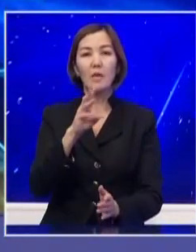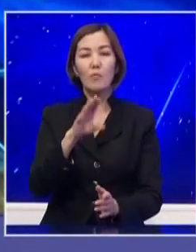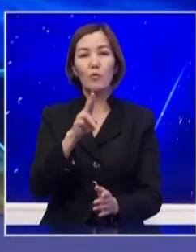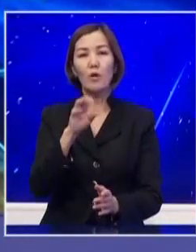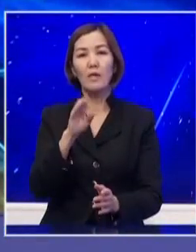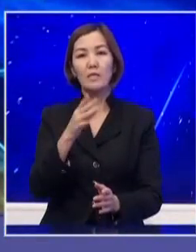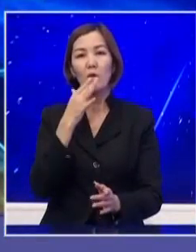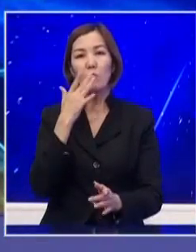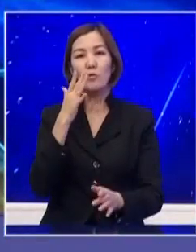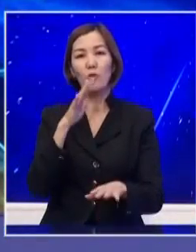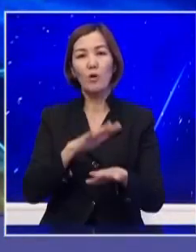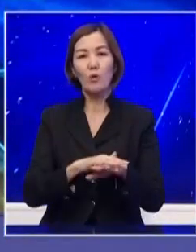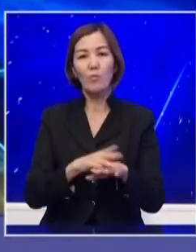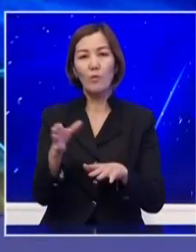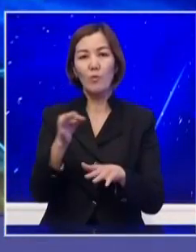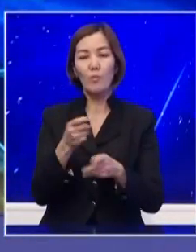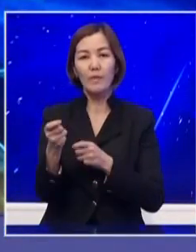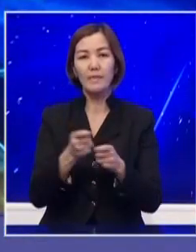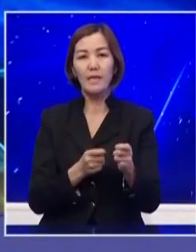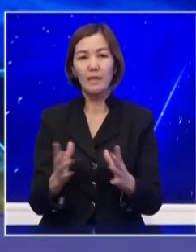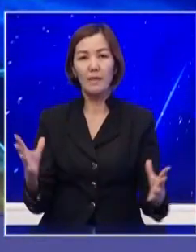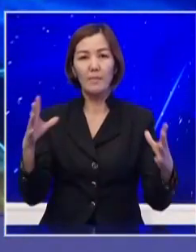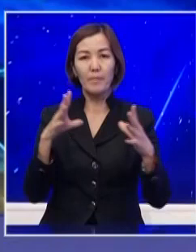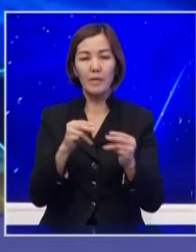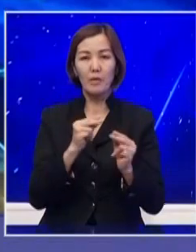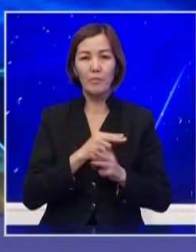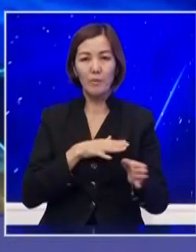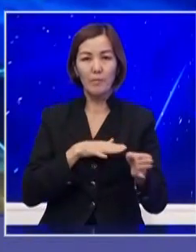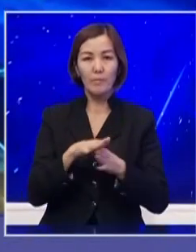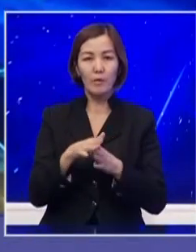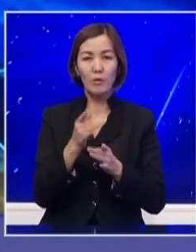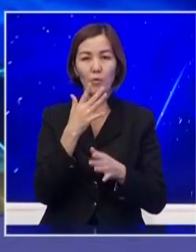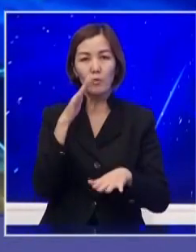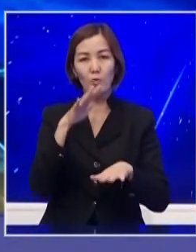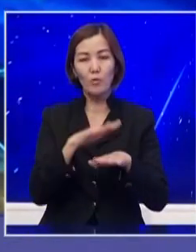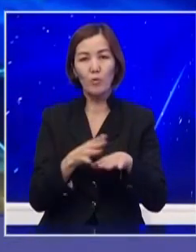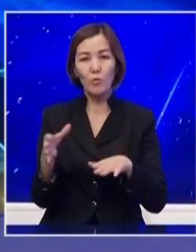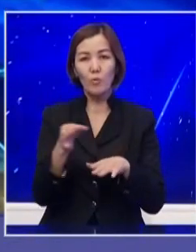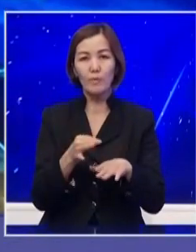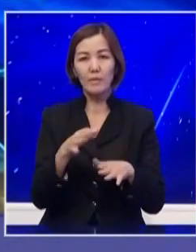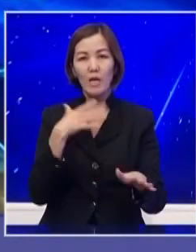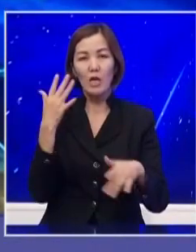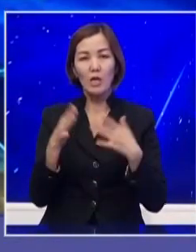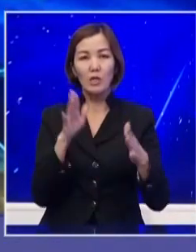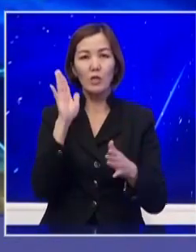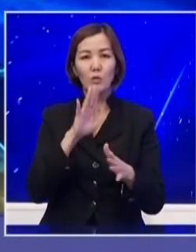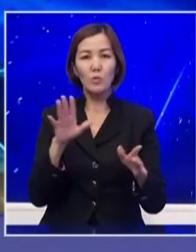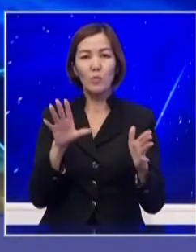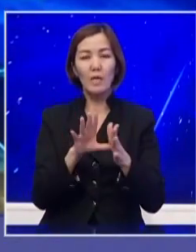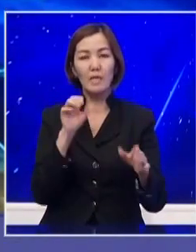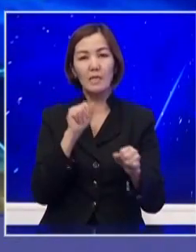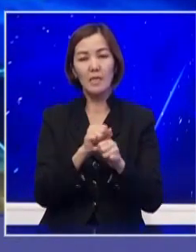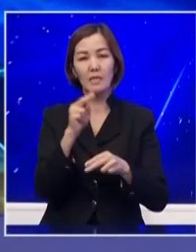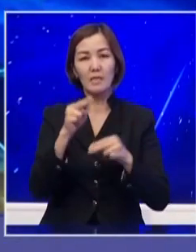Самұрық-Қазына ұлттық әл-ауқат қоры мен облыс әкімдігі әріптестік орнатады. Ұлттық қор облысымызда жел және су электростанцияларын